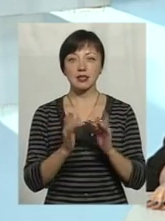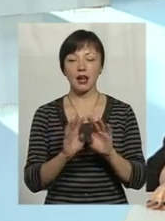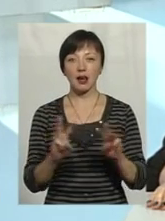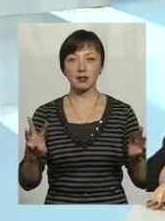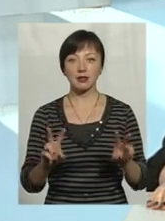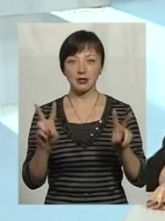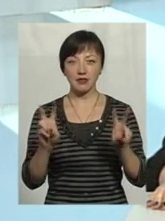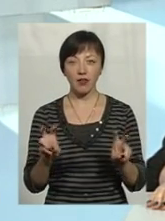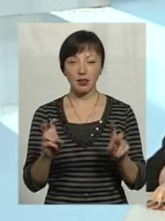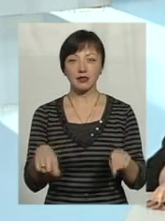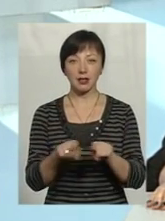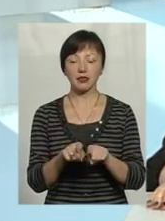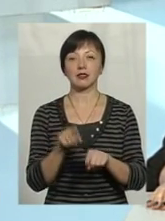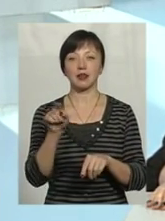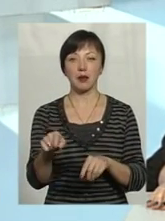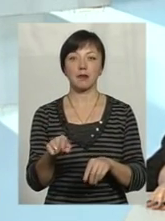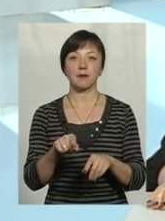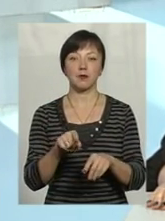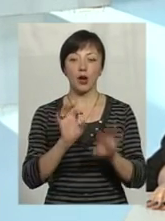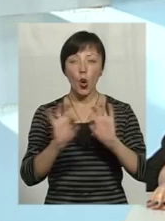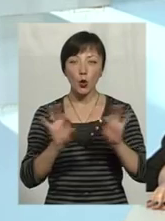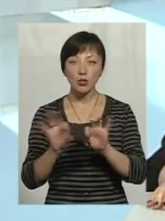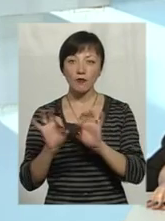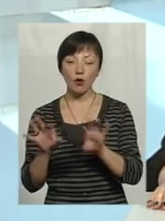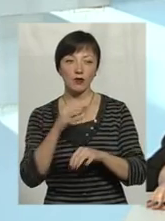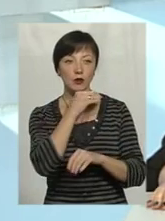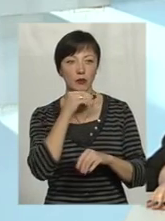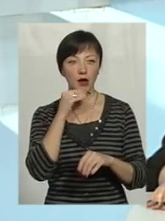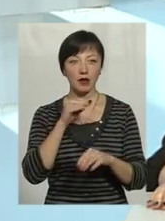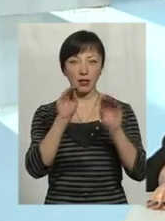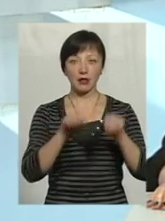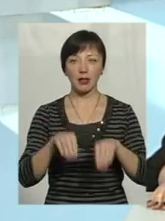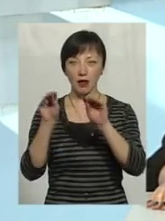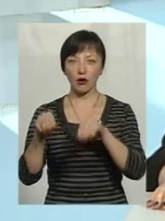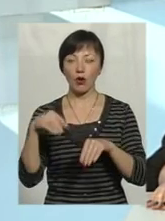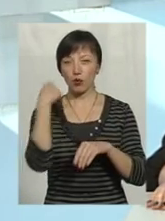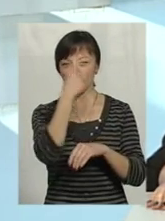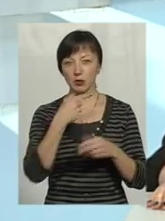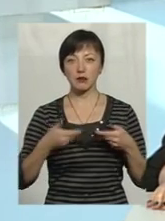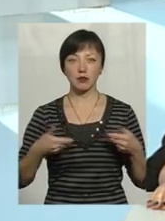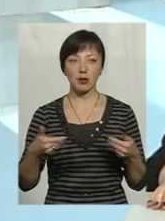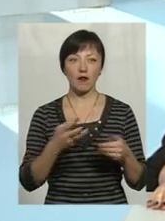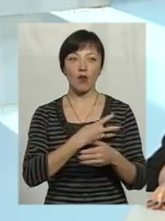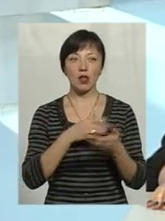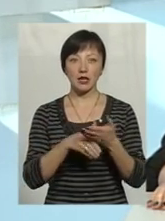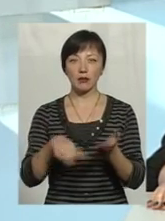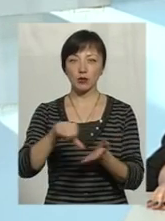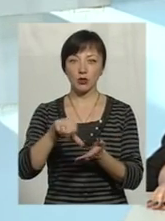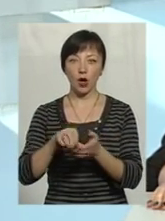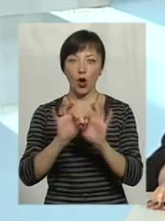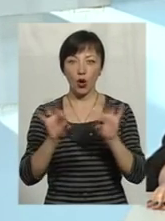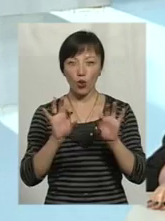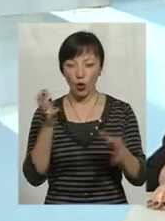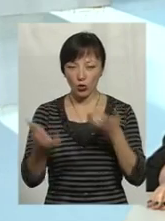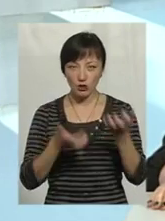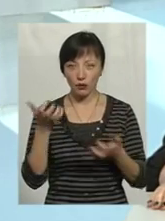називається «Декларації» так само, і там, в принципі, розшифровано дуже багато декларацій. Ми от особисто як волонтери брали участь в розшифровці,